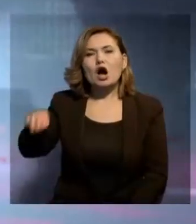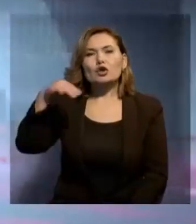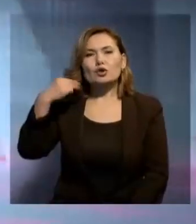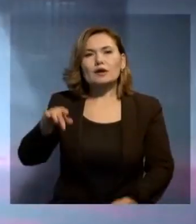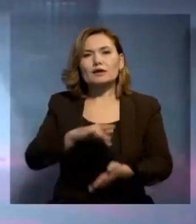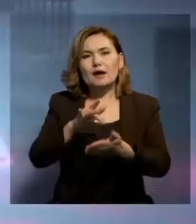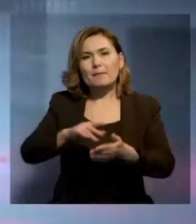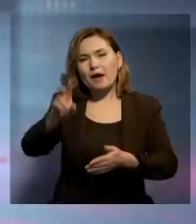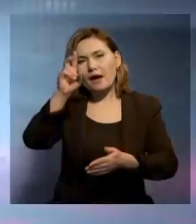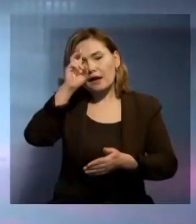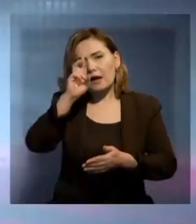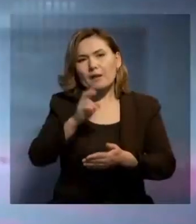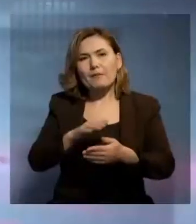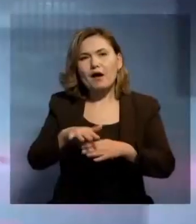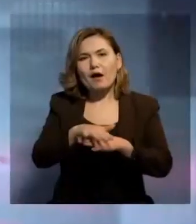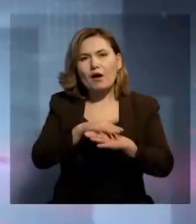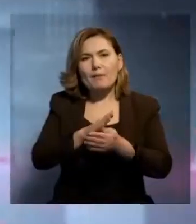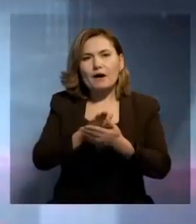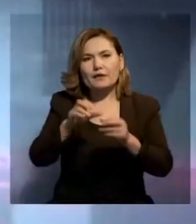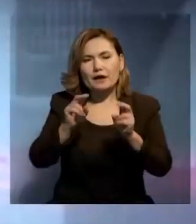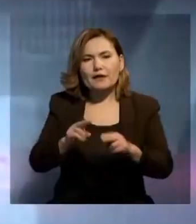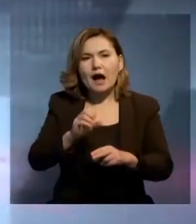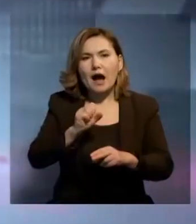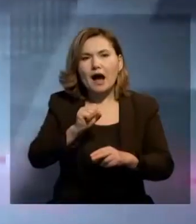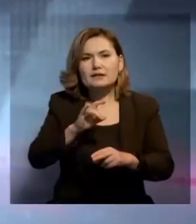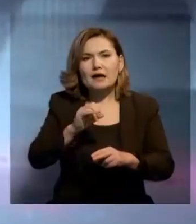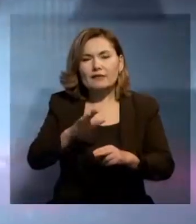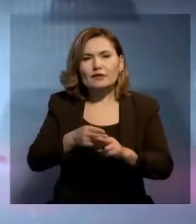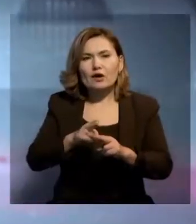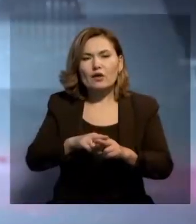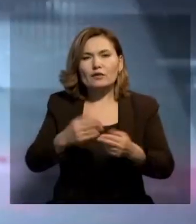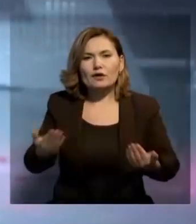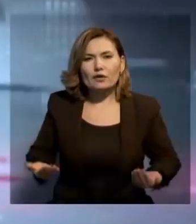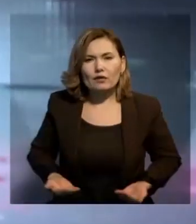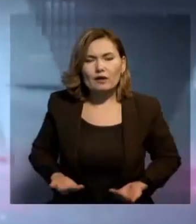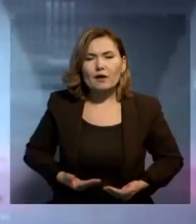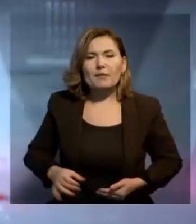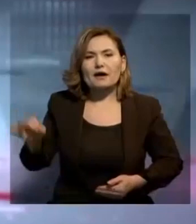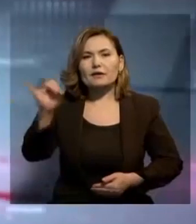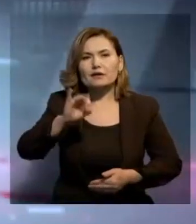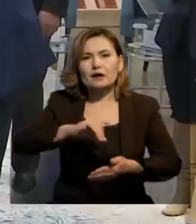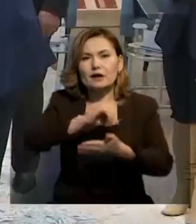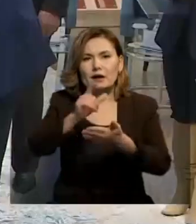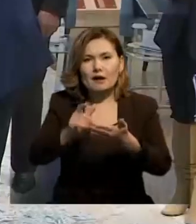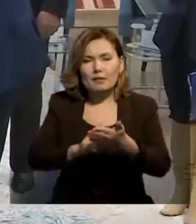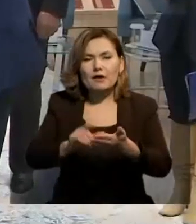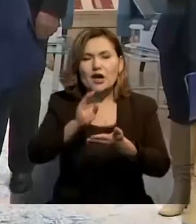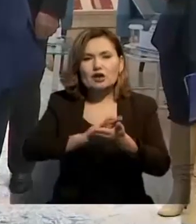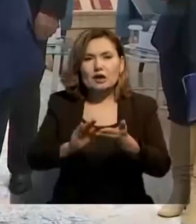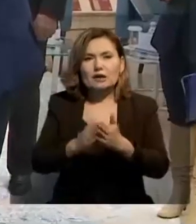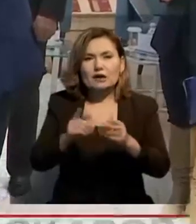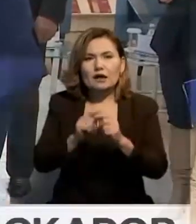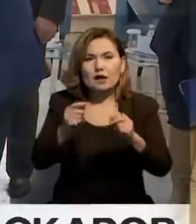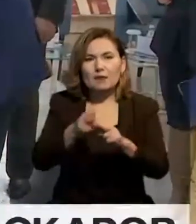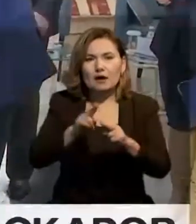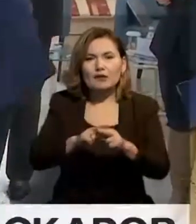Түркістанда мемлекет және қоғам қайраткері Асанбай Асқаровтың өмірінен сыр шертетін алаш рухты азамат атты кітаптың тұсаукесер рәсімі өтті.